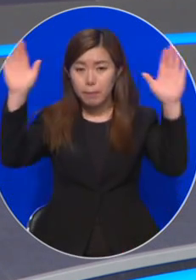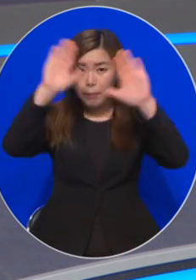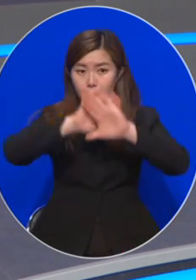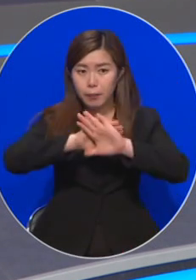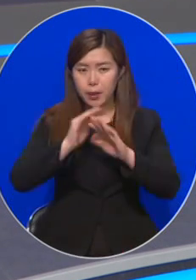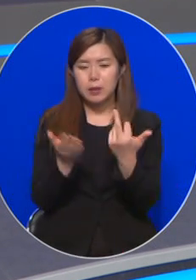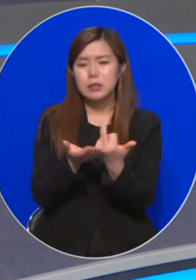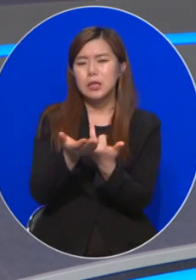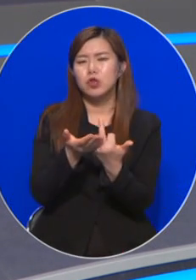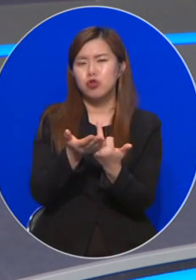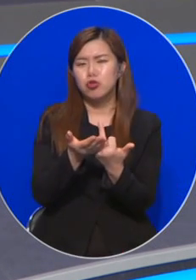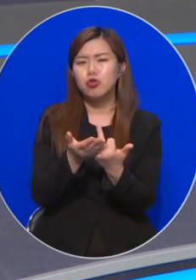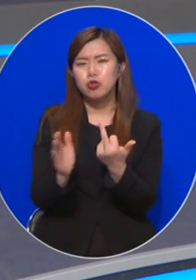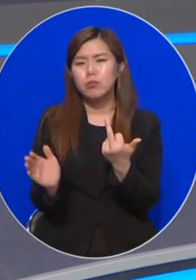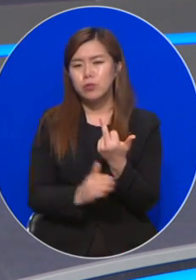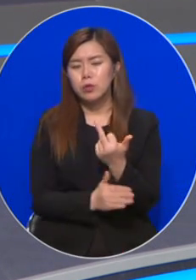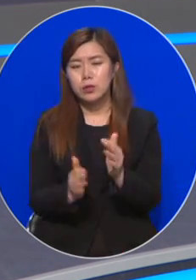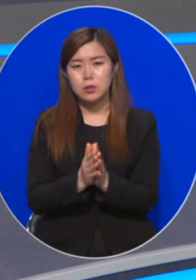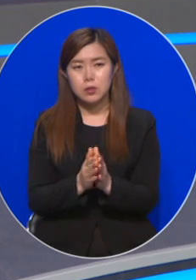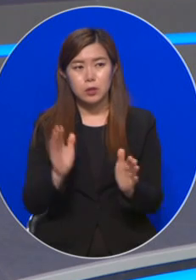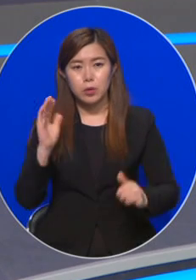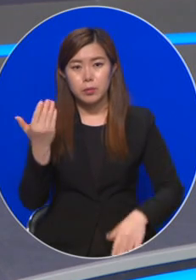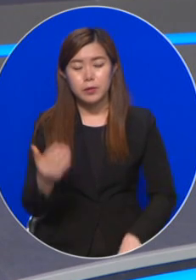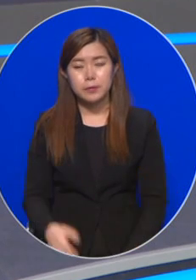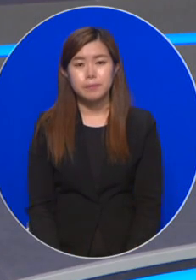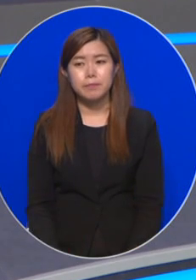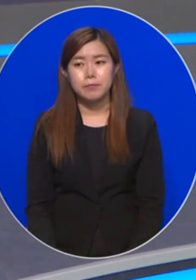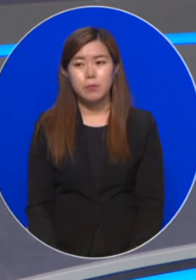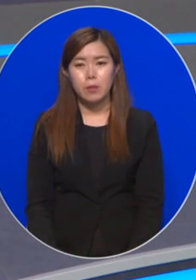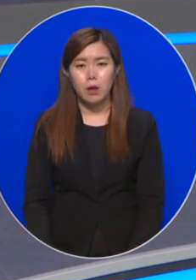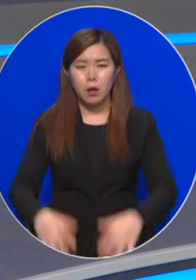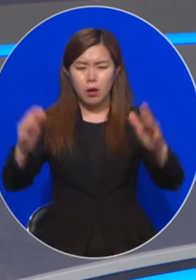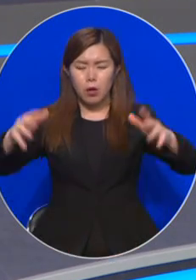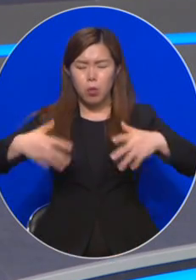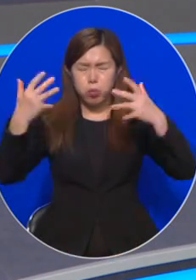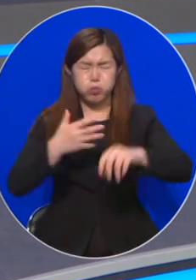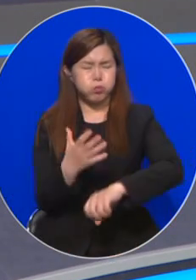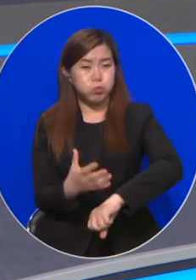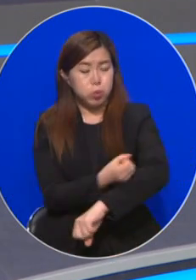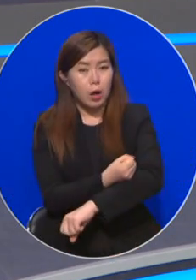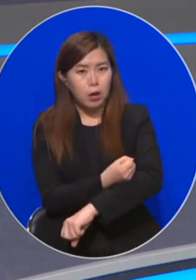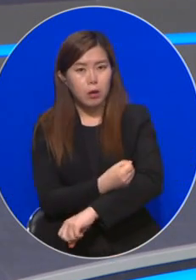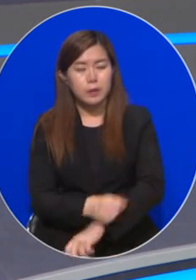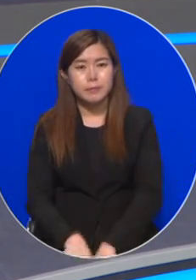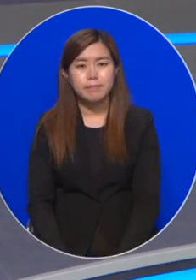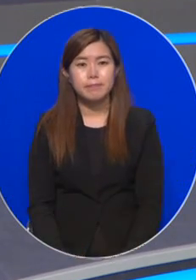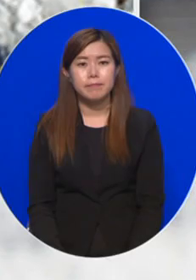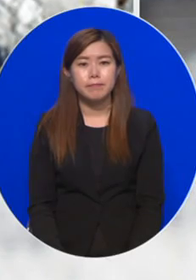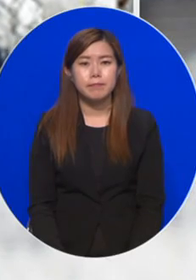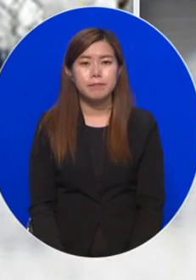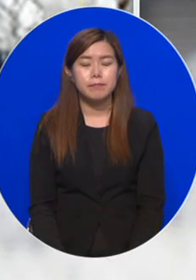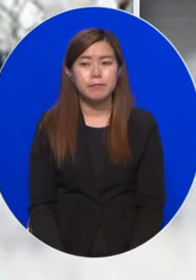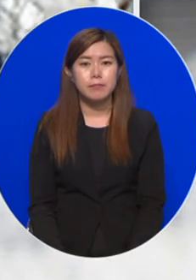제주부터 태풍의 영향권에 들게 되는데요. 역대급 강풍을 몰고 올 전망입니다.